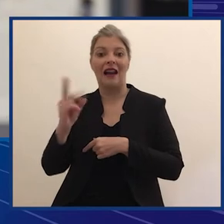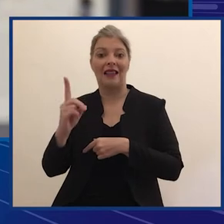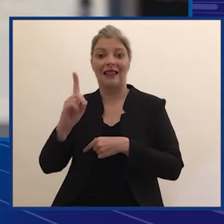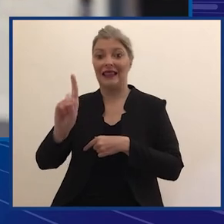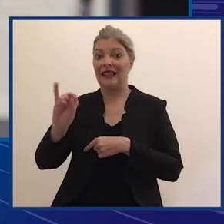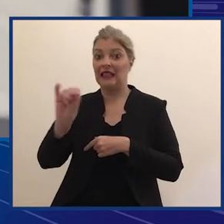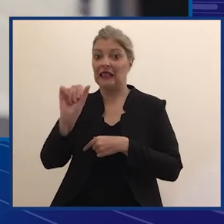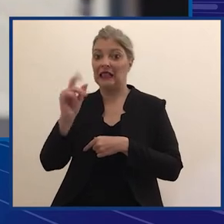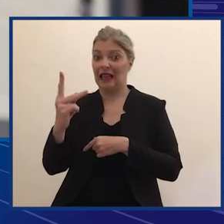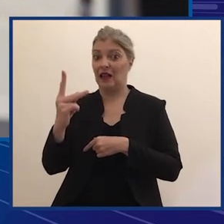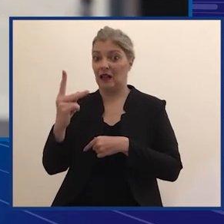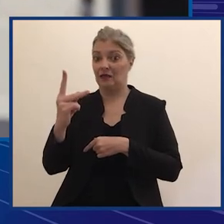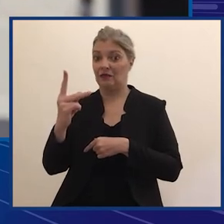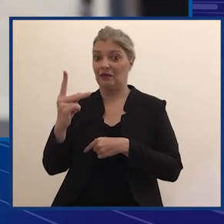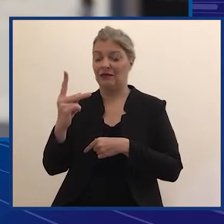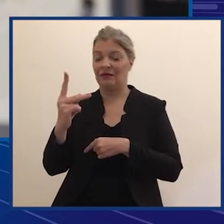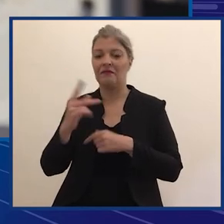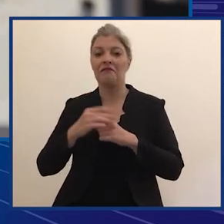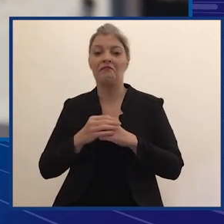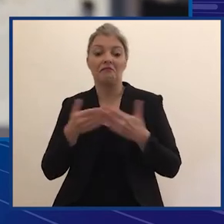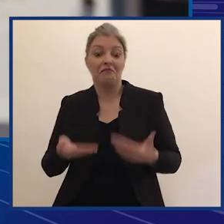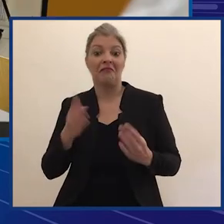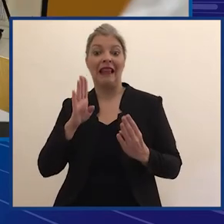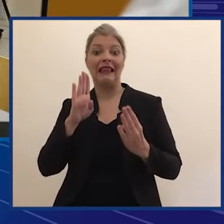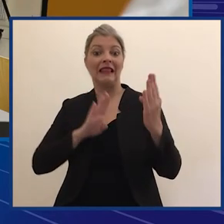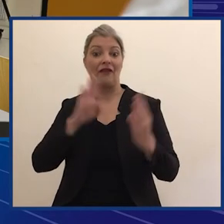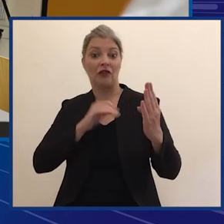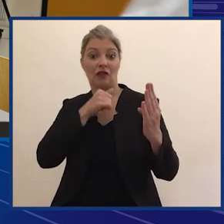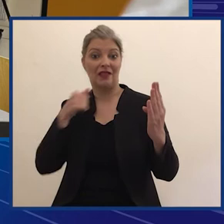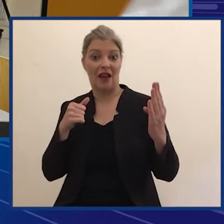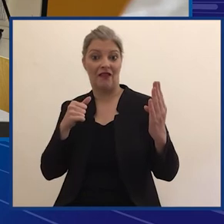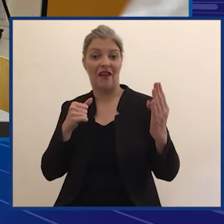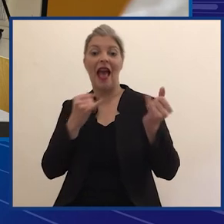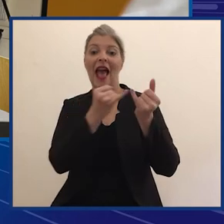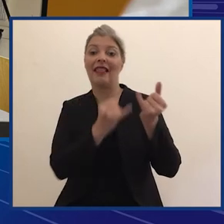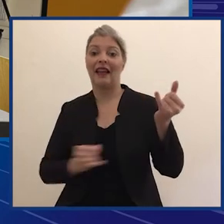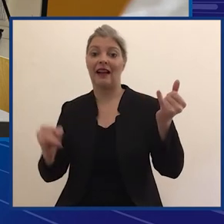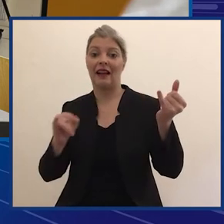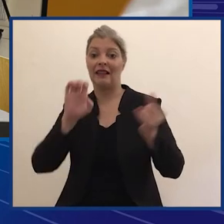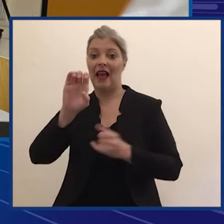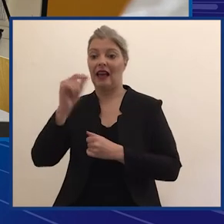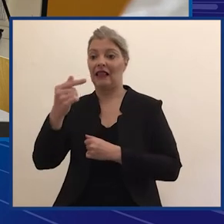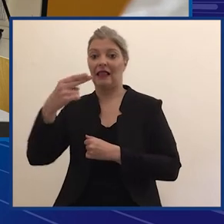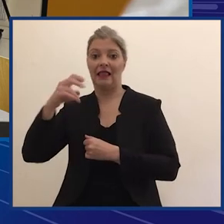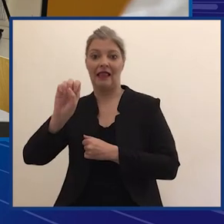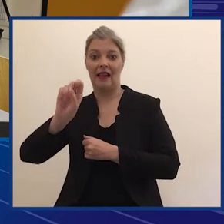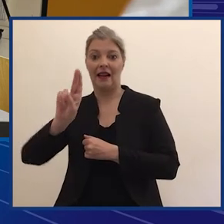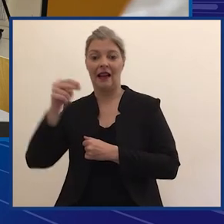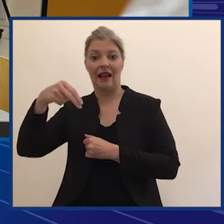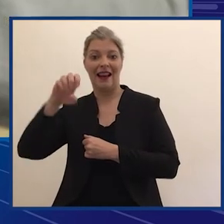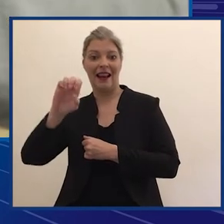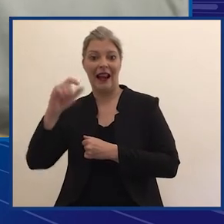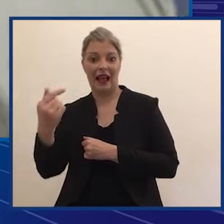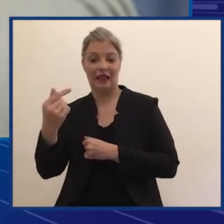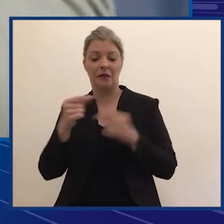Poi, essendo un router, ha bisogno dell'interfaccia. Questa, per esempio, è l'interfaccia Ethernet. Questo è un router wireless, per cui monta delle schede wireless. Questa